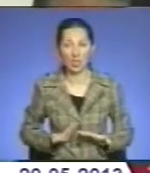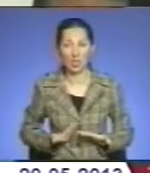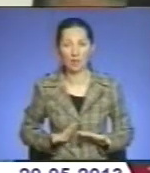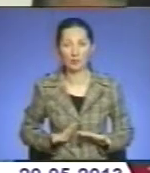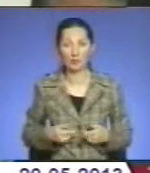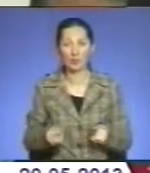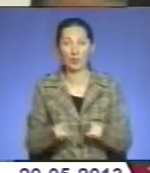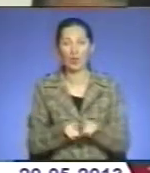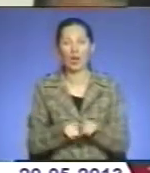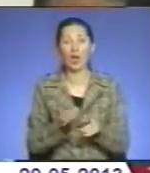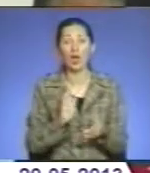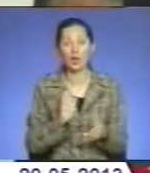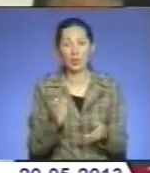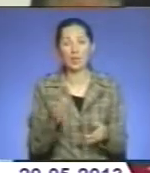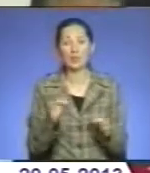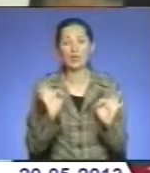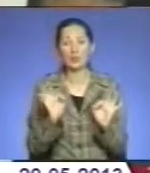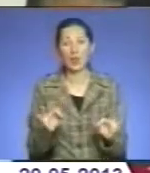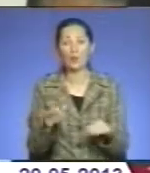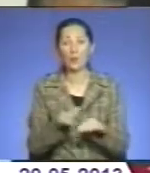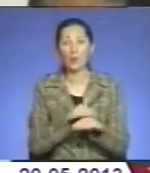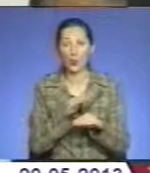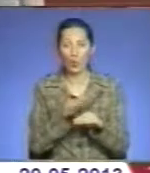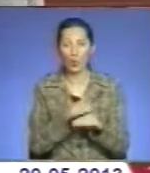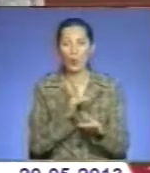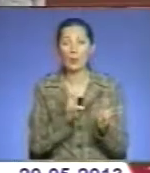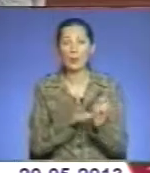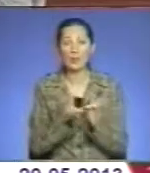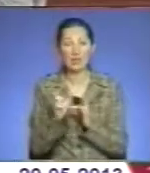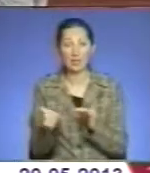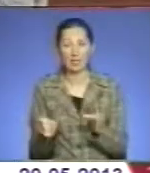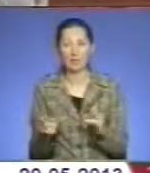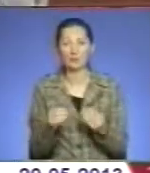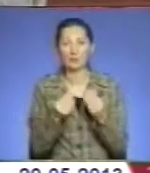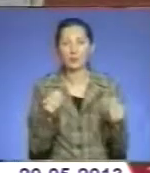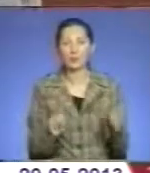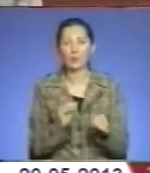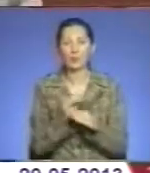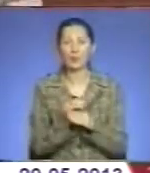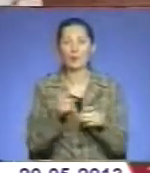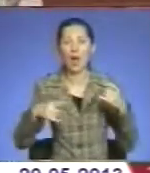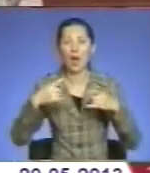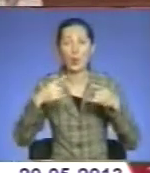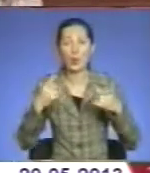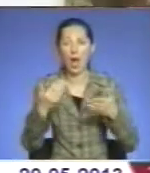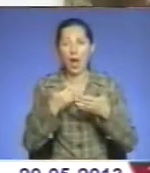та стати справжнім добрим християнином. Експозицію доповнили плазмовим екраном. На ньому